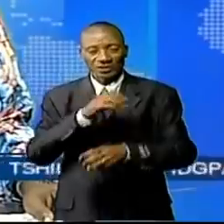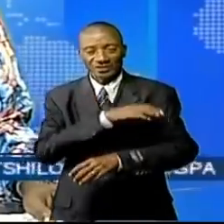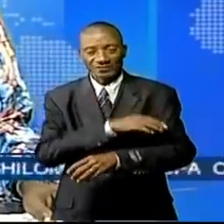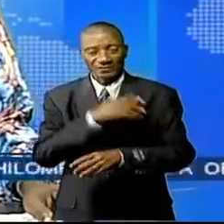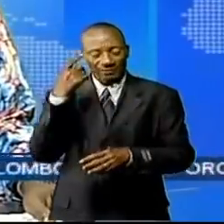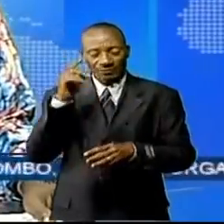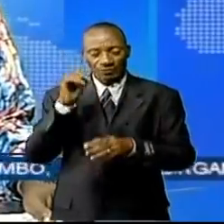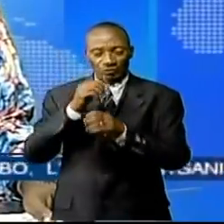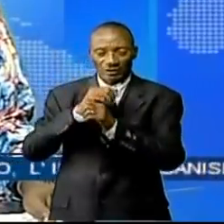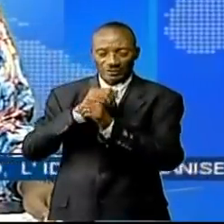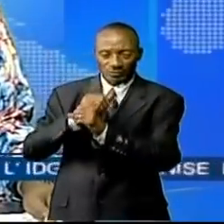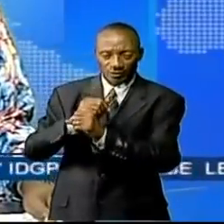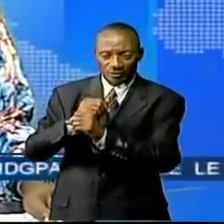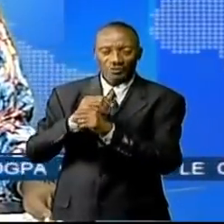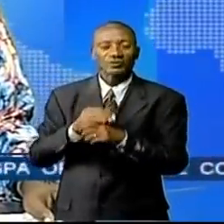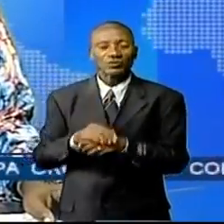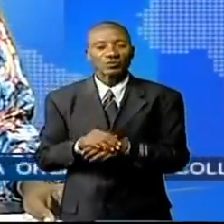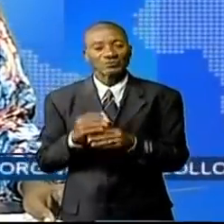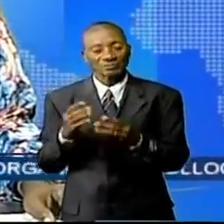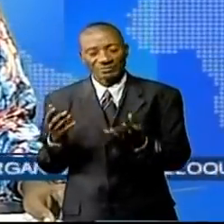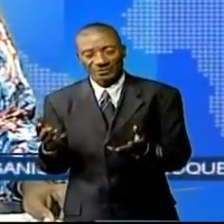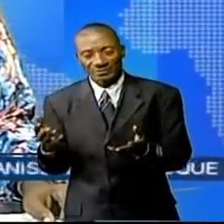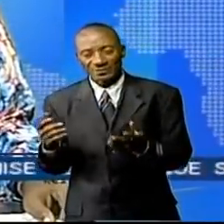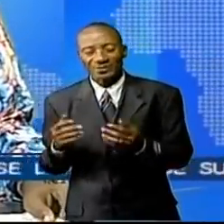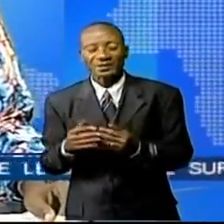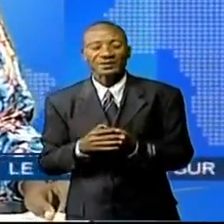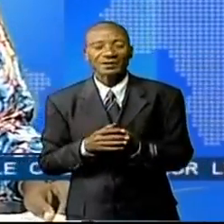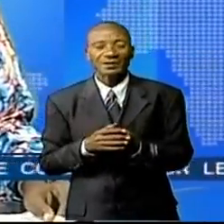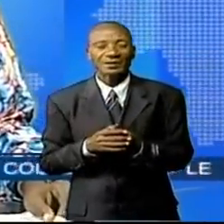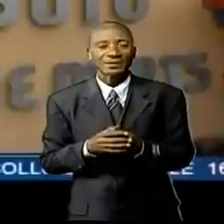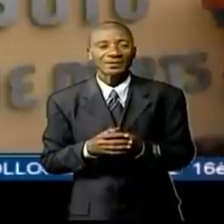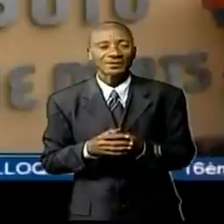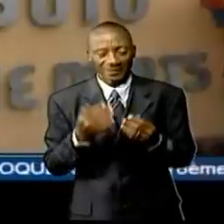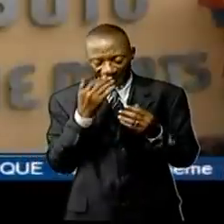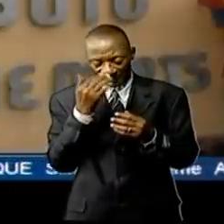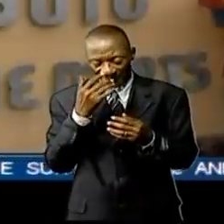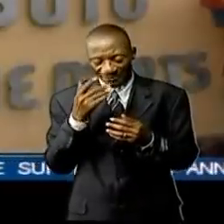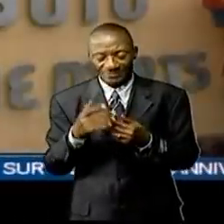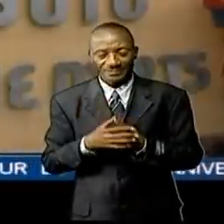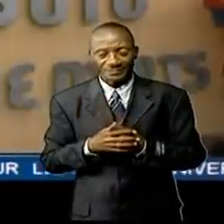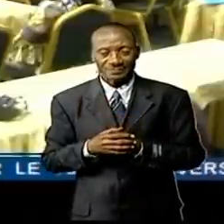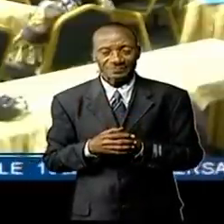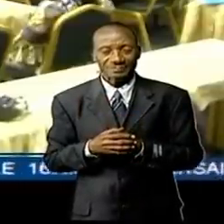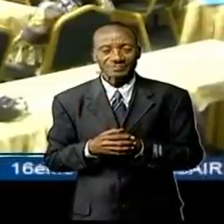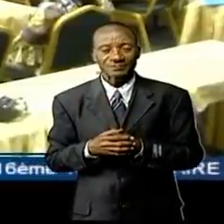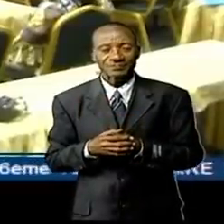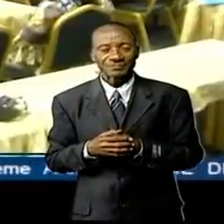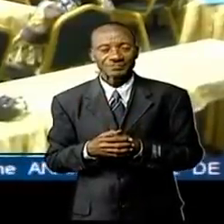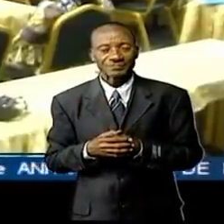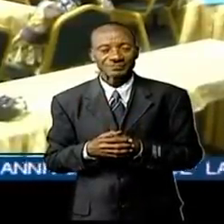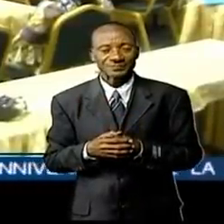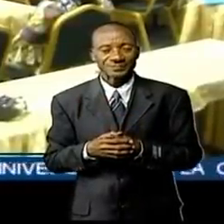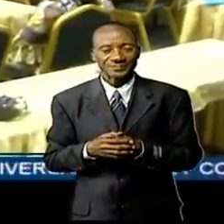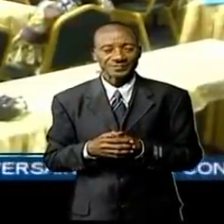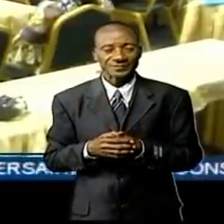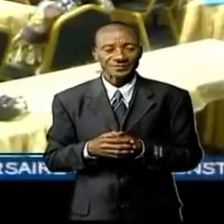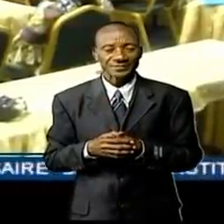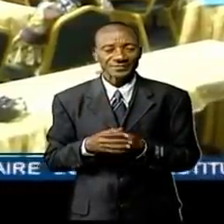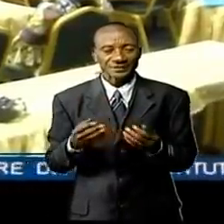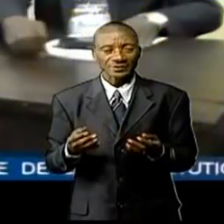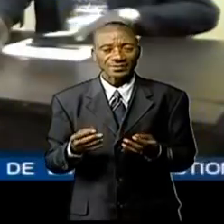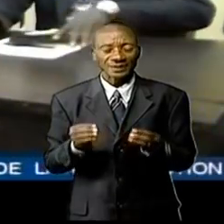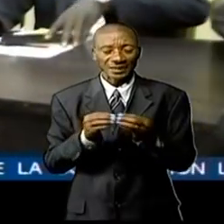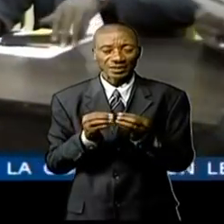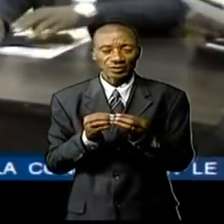tropicales. Notre confrère Eric Kabamba était présent à la cérémonie de clôture. Les lampions se sont éteints sur l'atelier